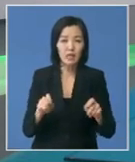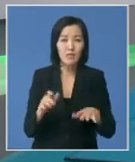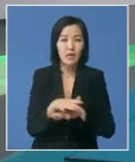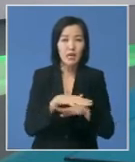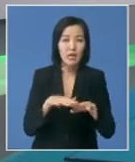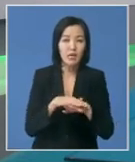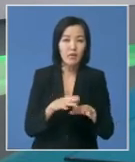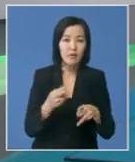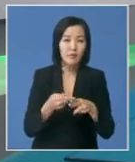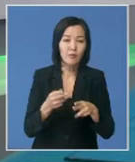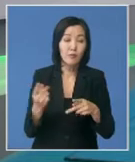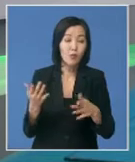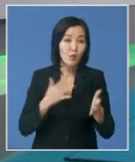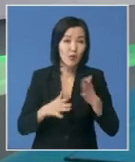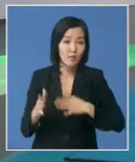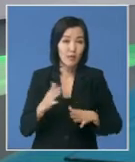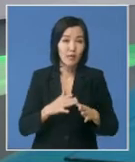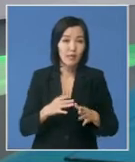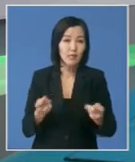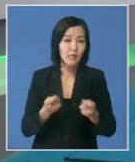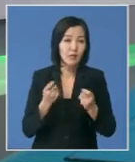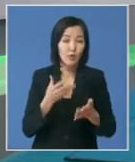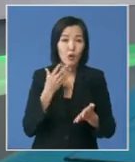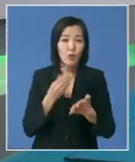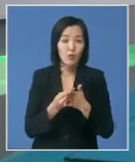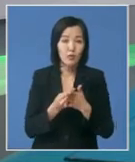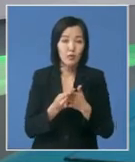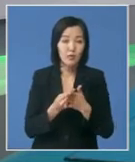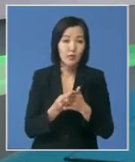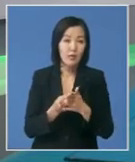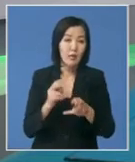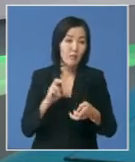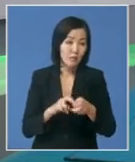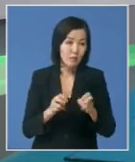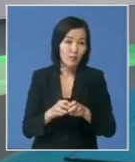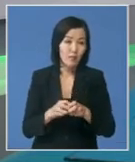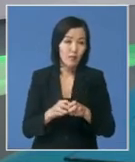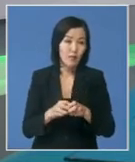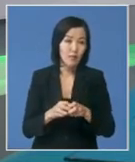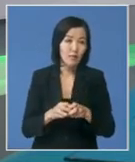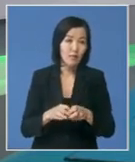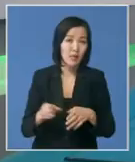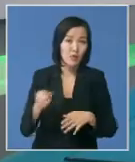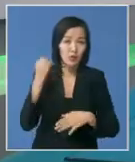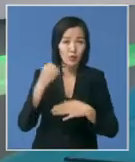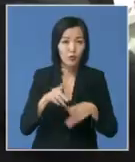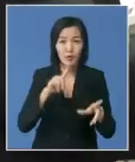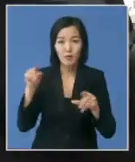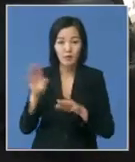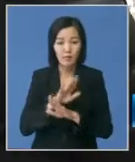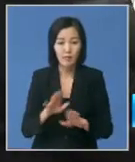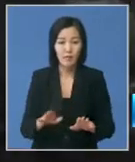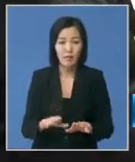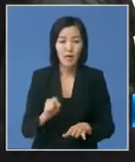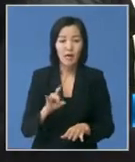халық бір қуанып қалды. Енді олар азды көпті шаруалар шығып қалса, аудан орталығына шапқыламайтын болды.